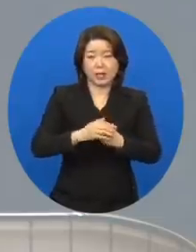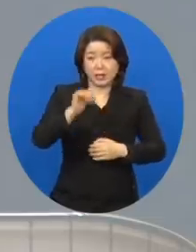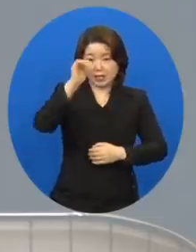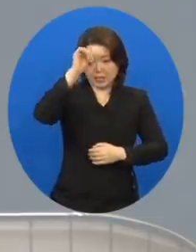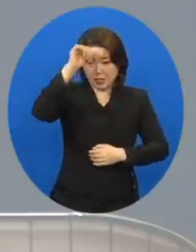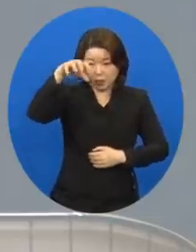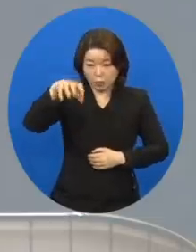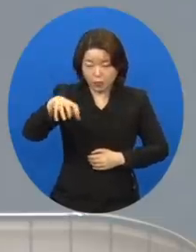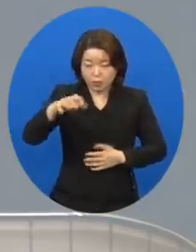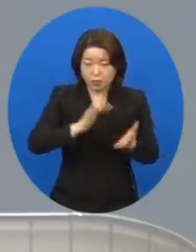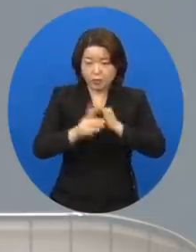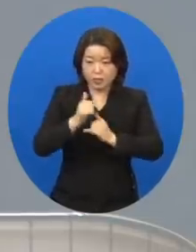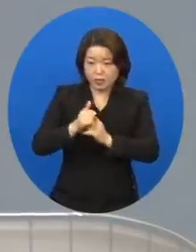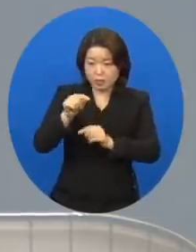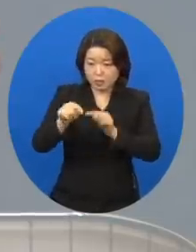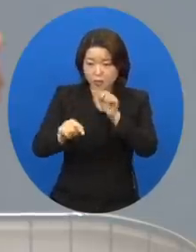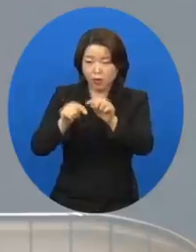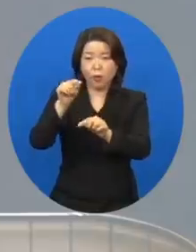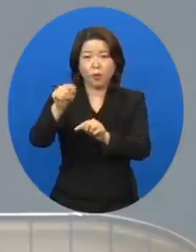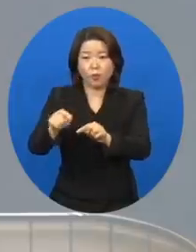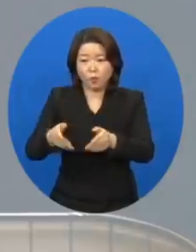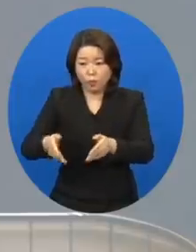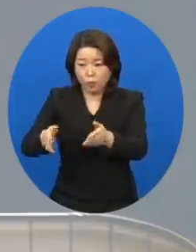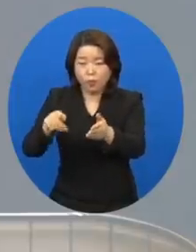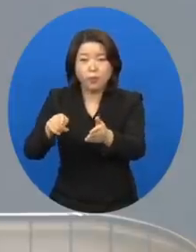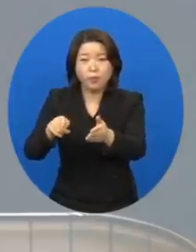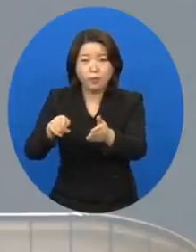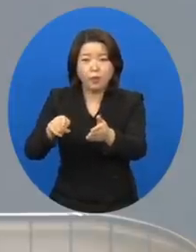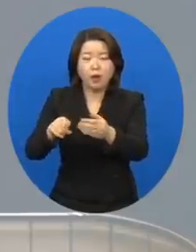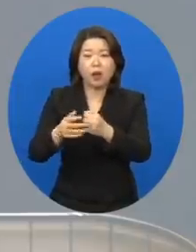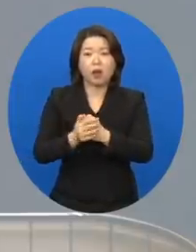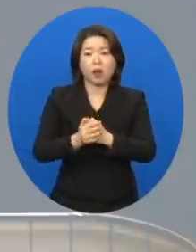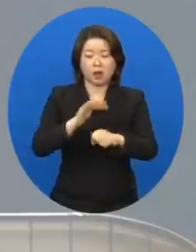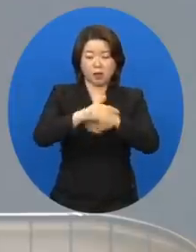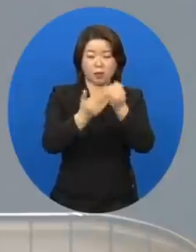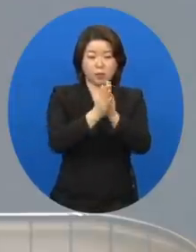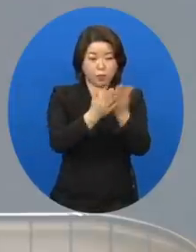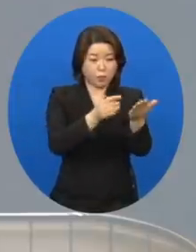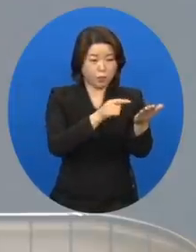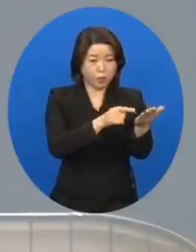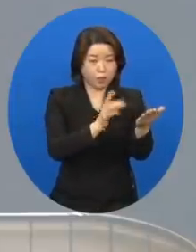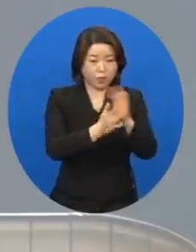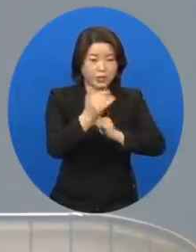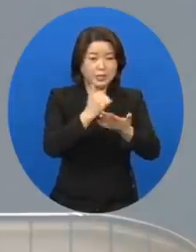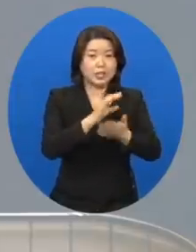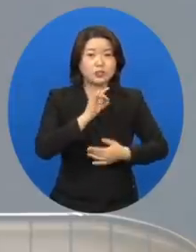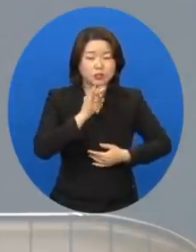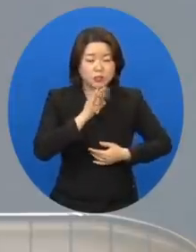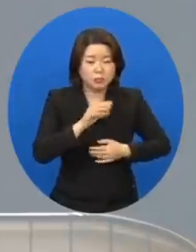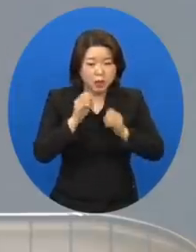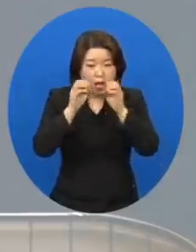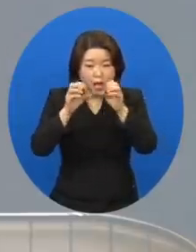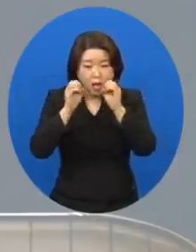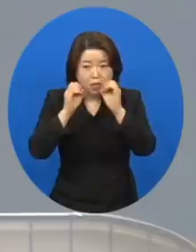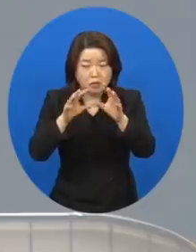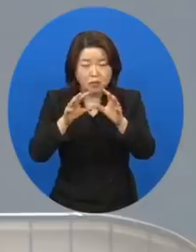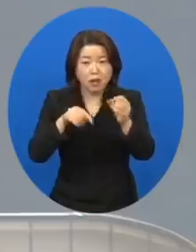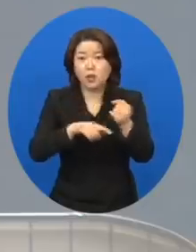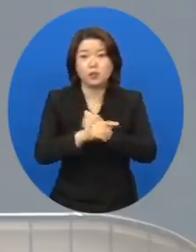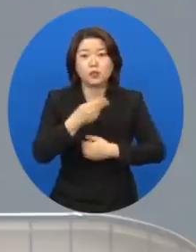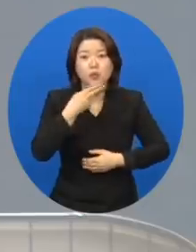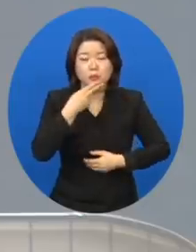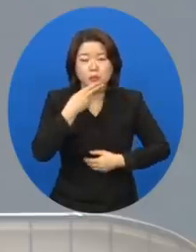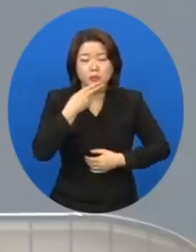걷고 계시더라. 예수님이 인도에 걷고 성경에 있는 예수님만 전할 이유가 없었어요.